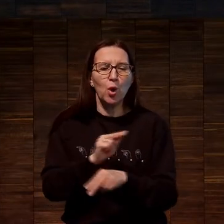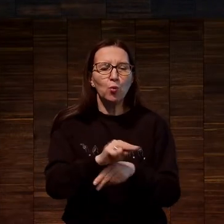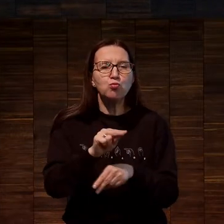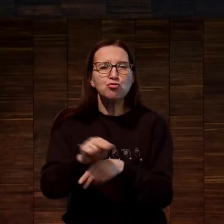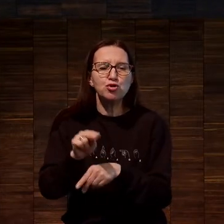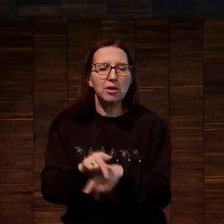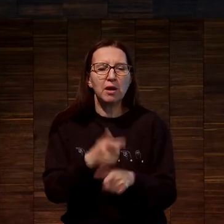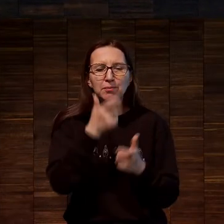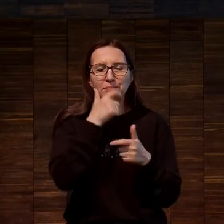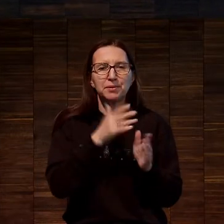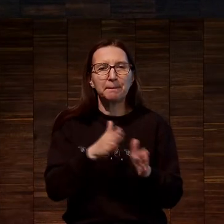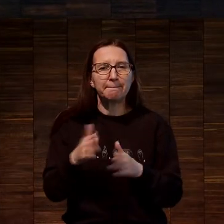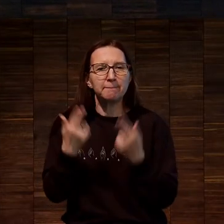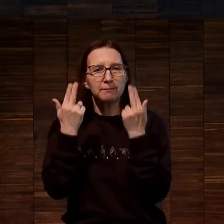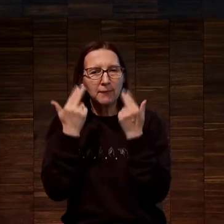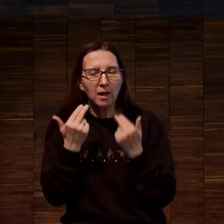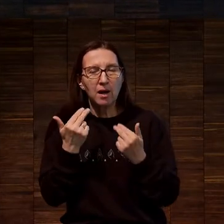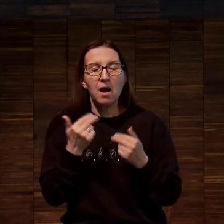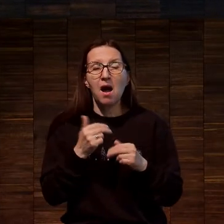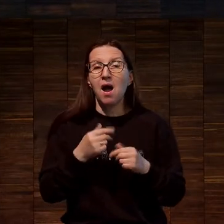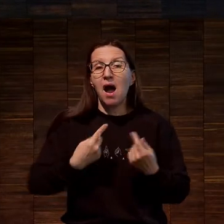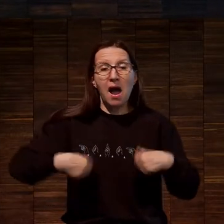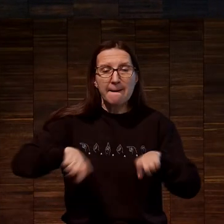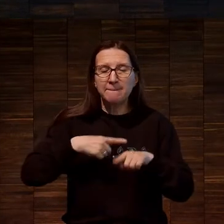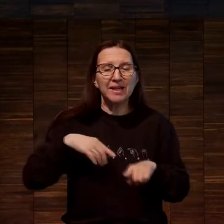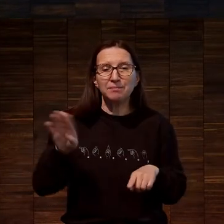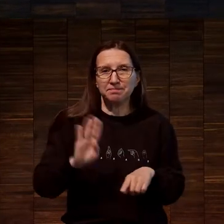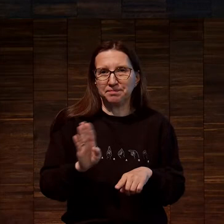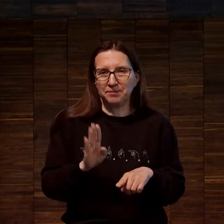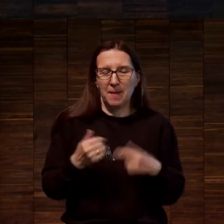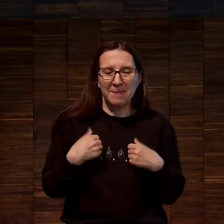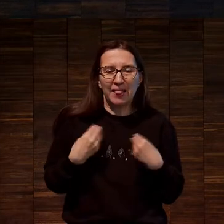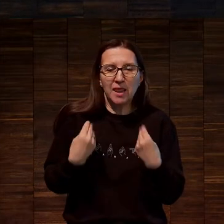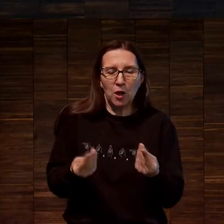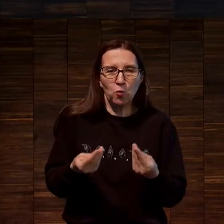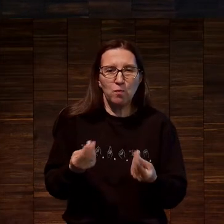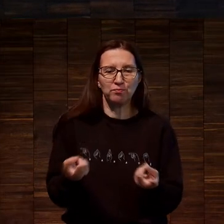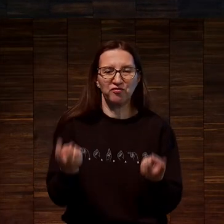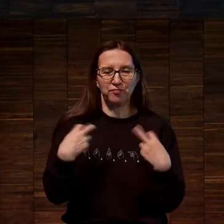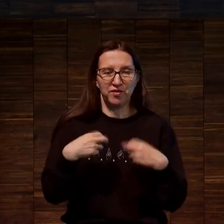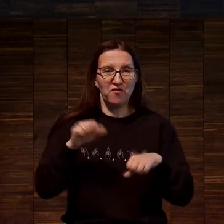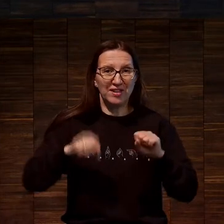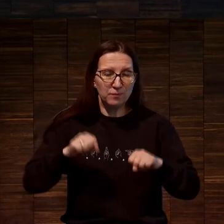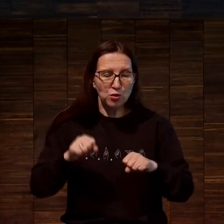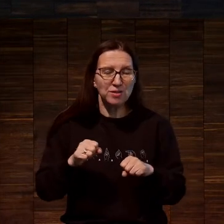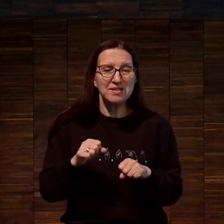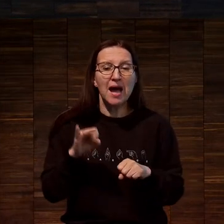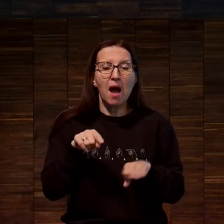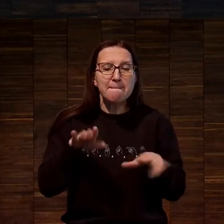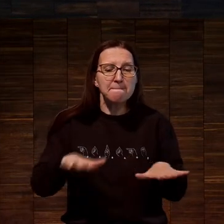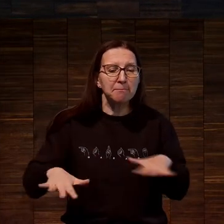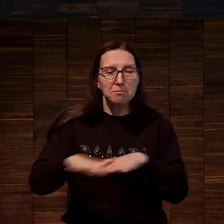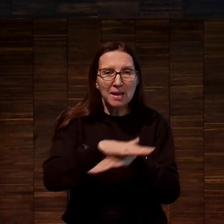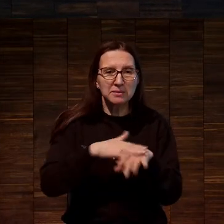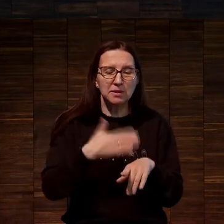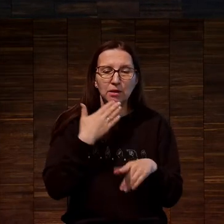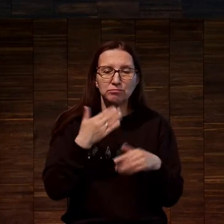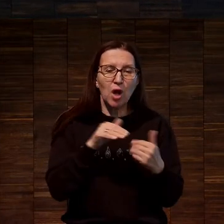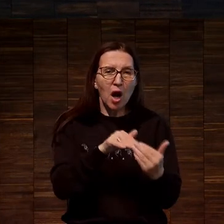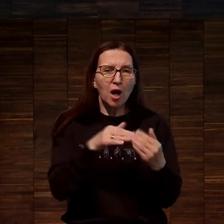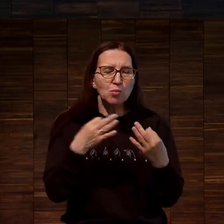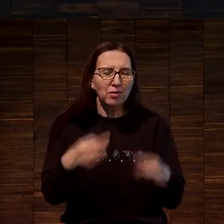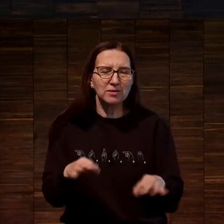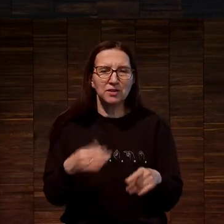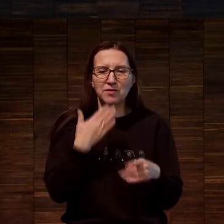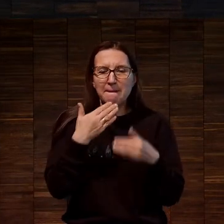а мы как раз говорим о том, что мы создаем среду, которая этого зрителя переучивает, она более коммуникативная, она более близкая. Вот.